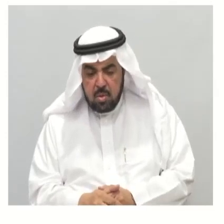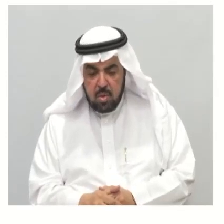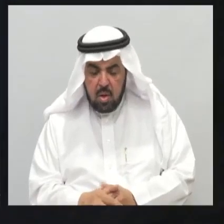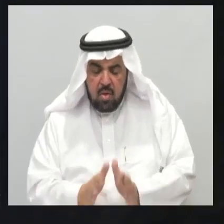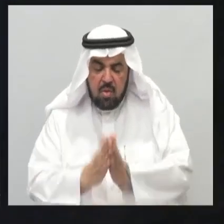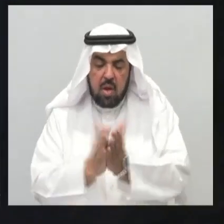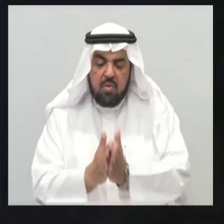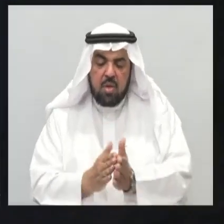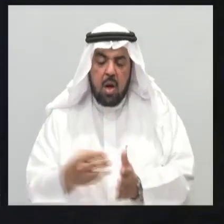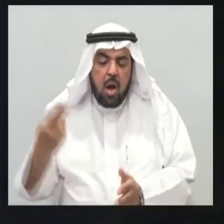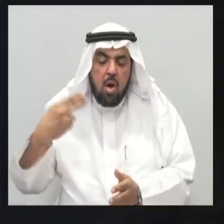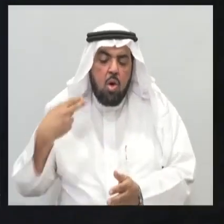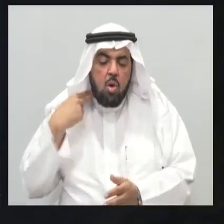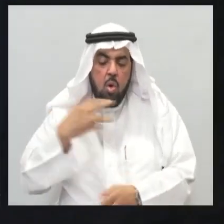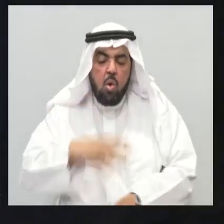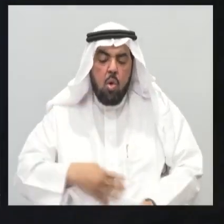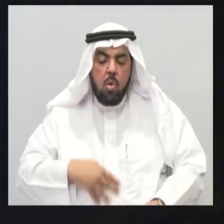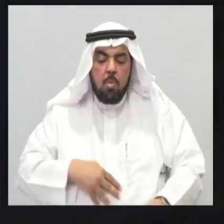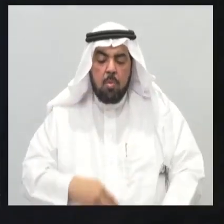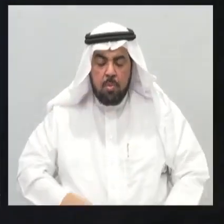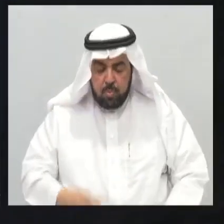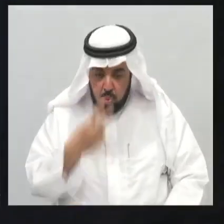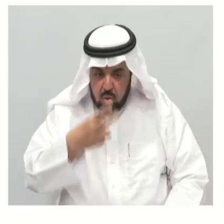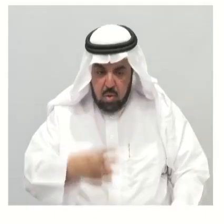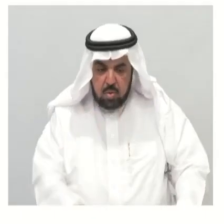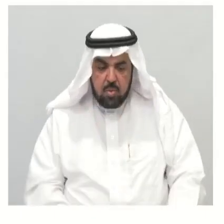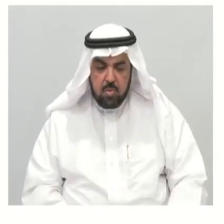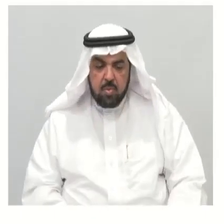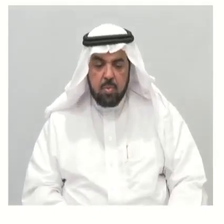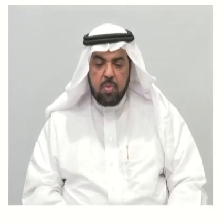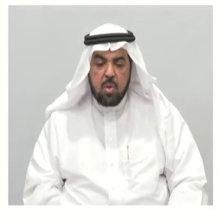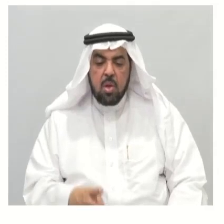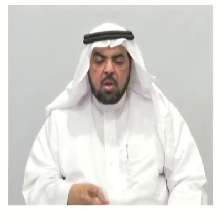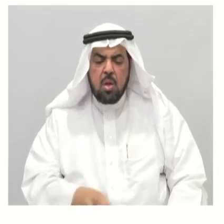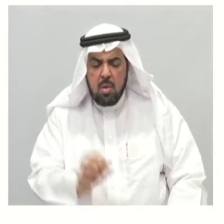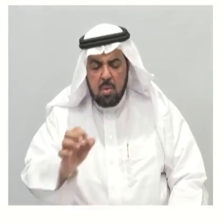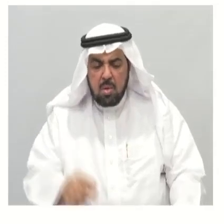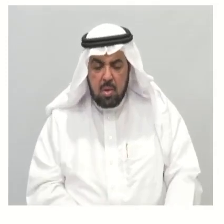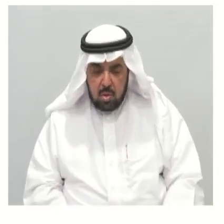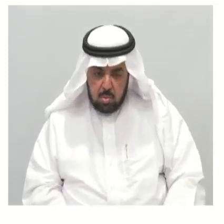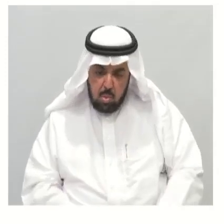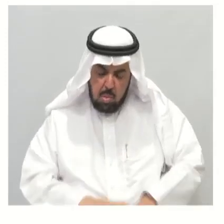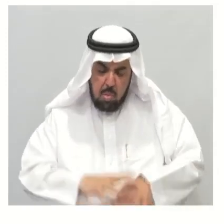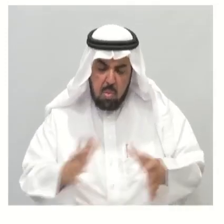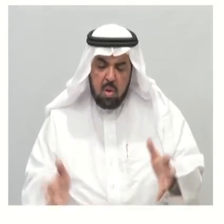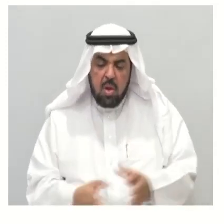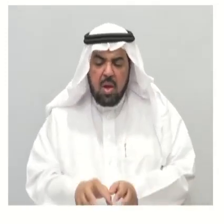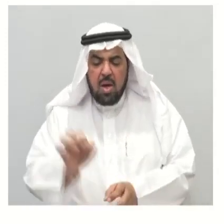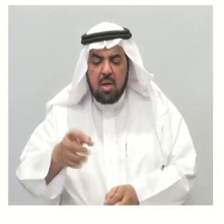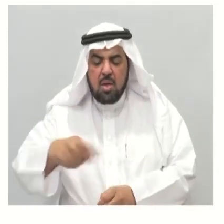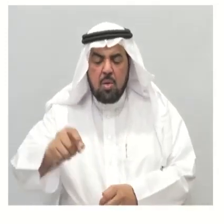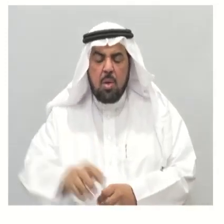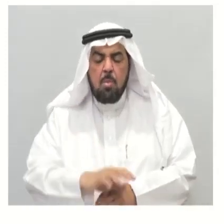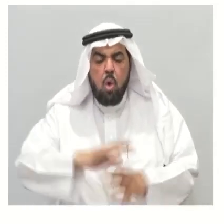دفتر العلوم وانظر ماذا شاهد، ماذا قمت باختياره. اختر الإجابة الصحيحة.